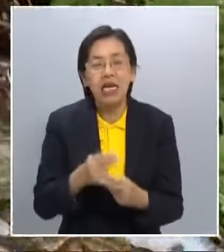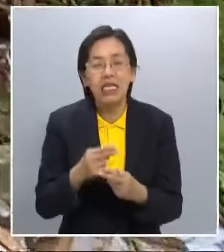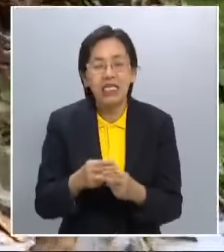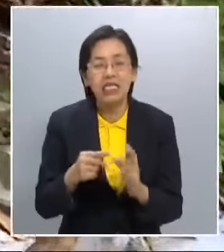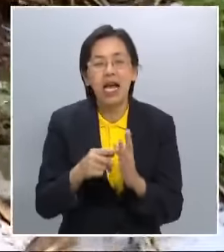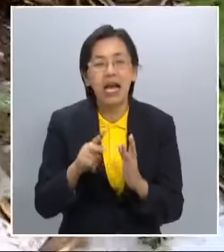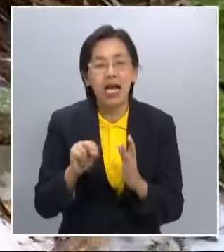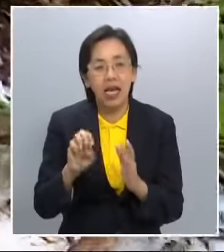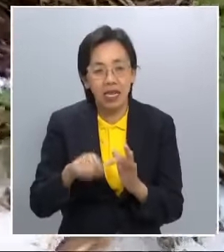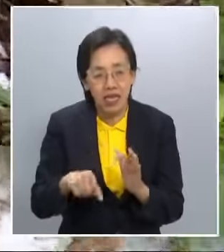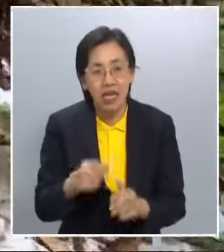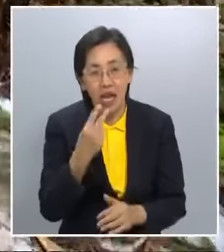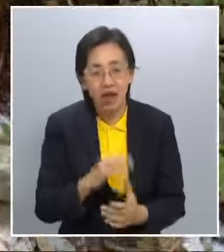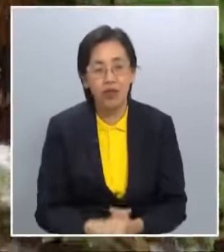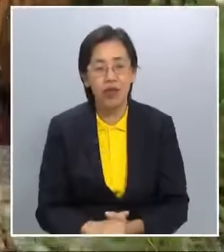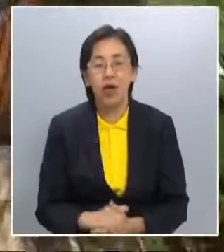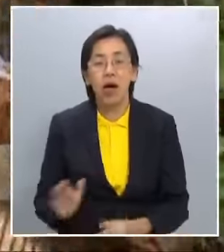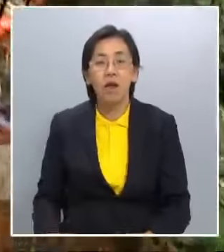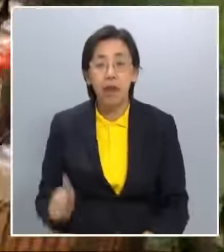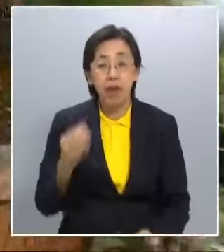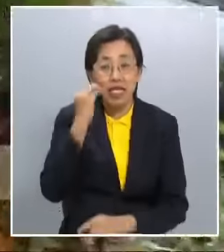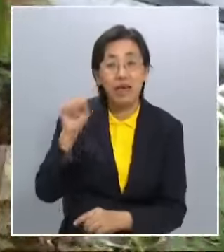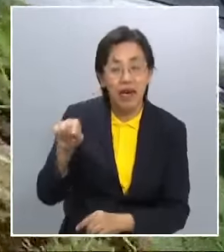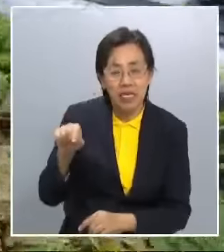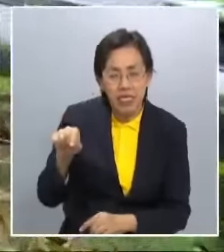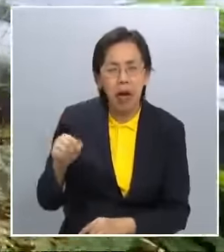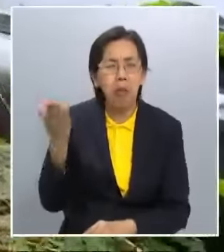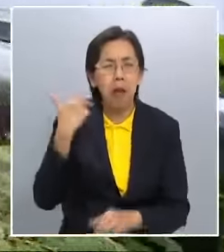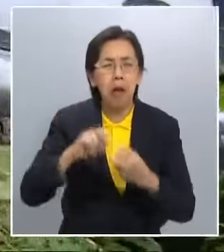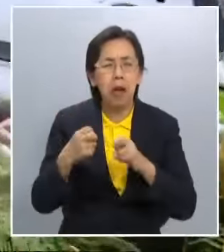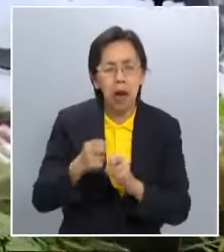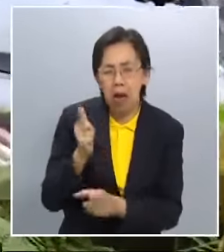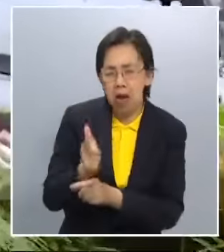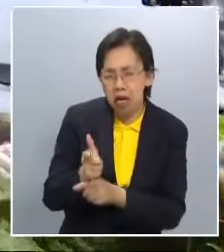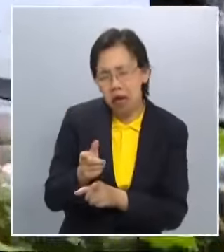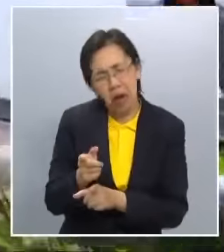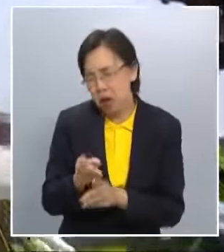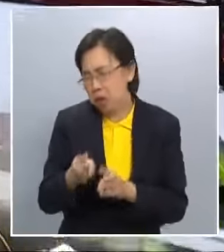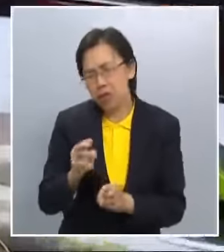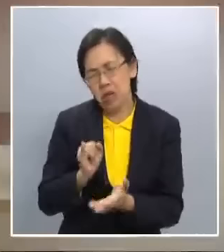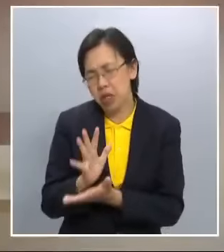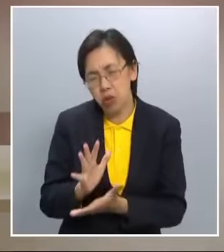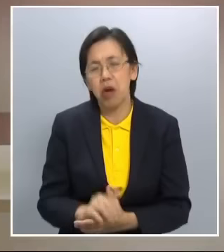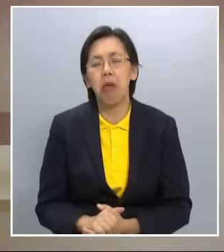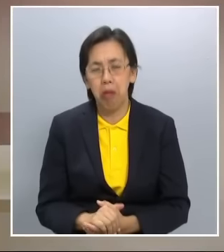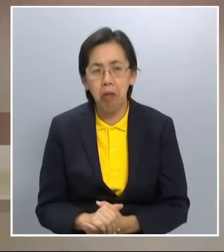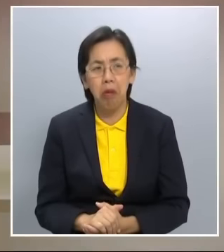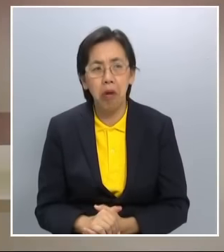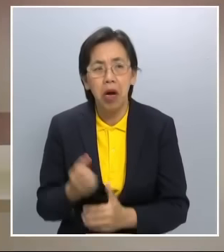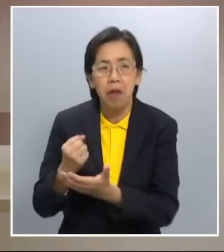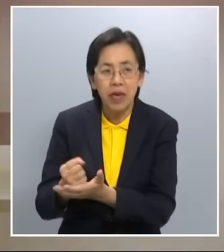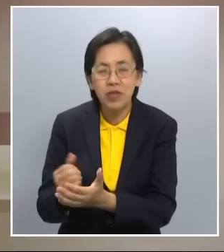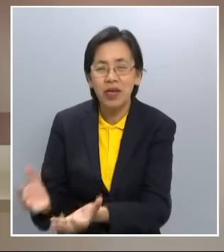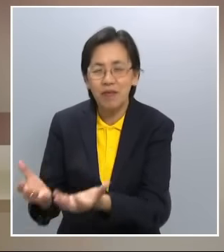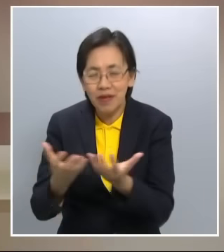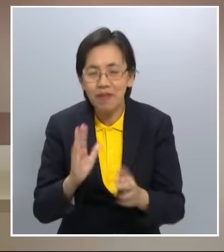ภาพนี้ฮะแคนดี้คือหมาจากบ้านหลังนี้เคยถูกร้องเรียนว่าเลี้ยงหมาผิดสวัสดิภาพคุณเก๋และคุณปุ๋มเข้าไปช่วยมาหลายสิบตั